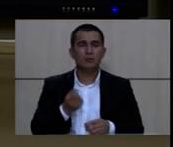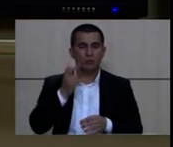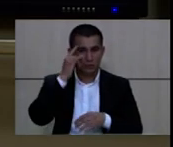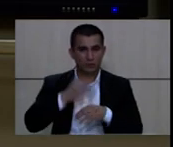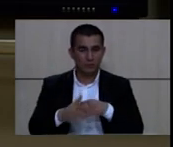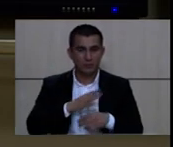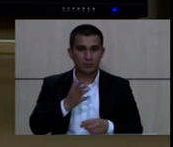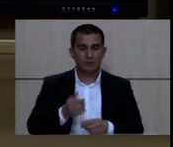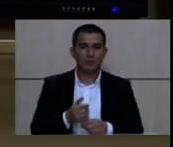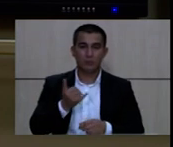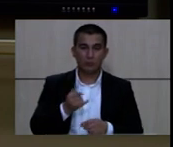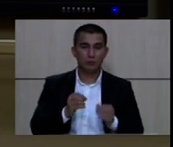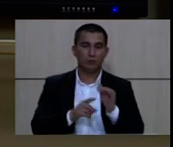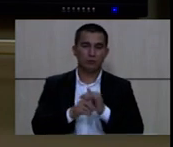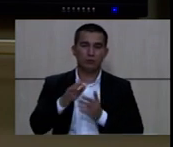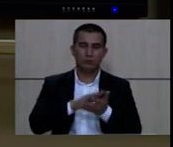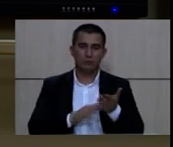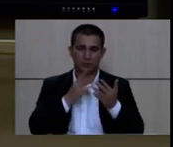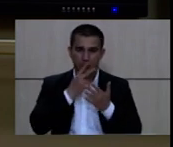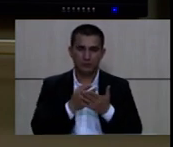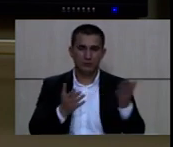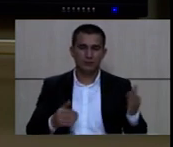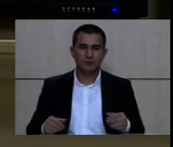o'quvchilar? Demak, ishlashni boshlaymiz.